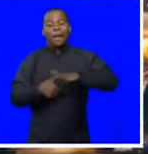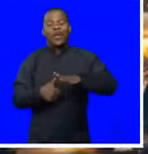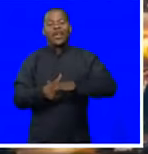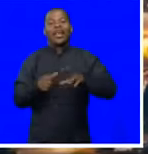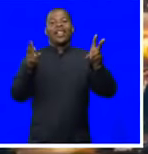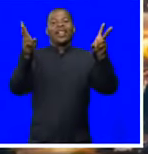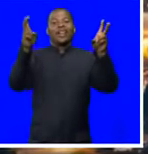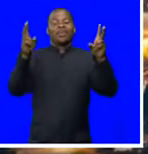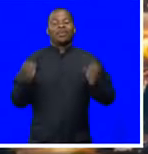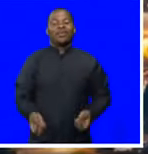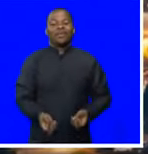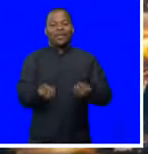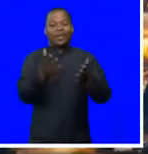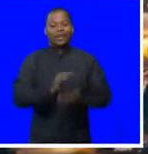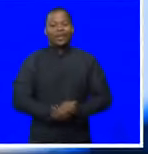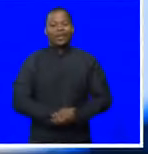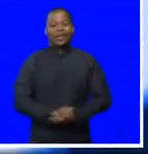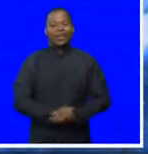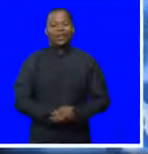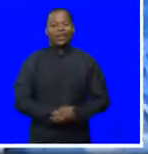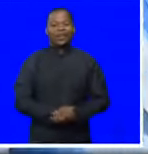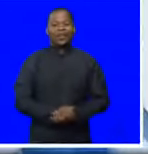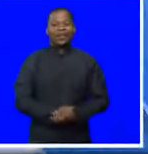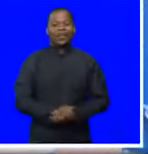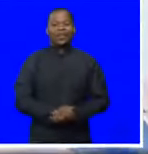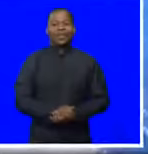nathi bedamba phambili kulolu suku lwalomuhla.